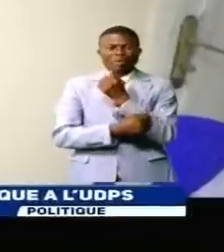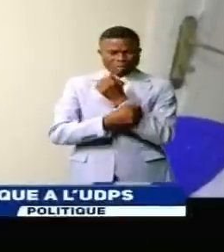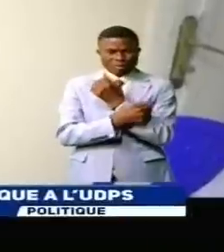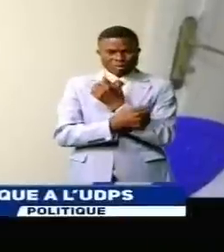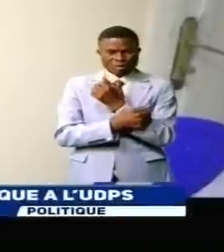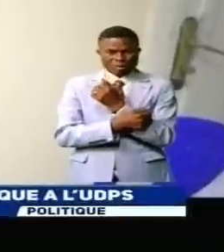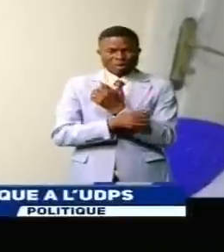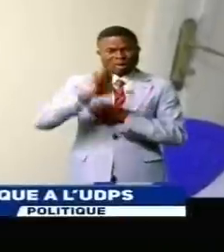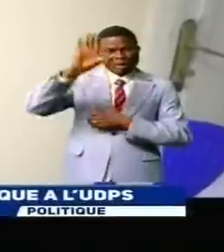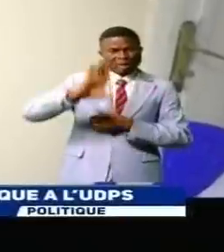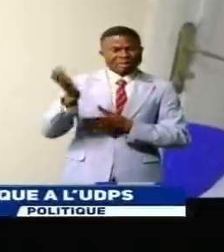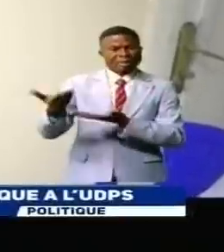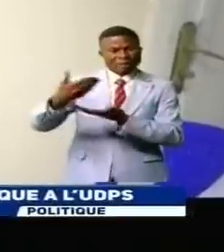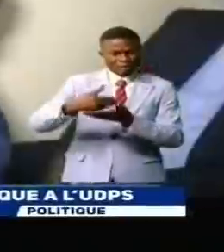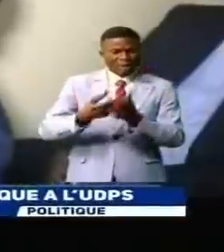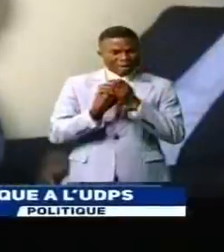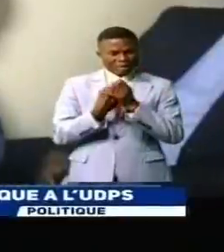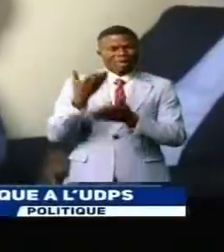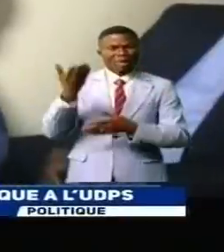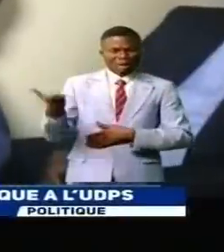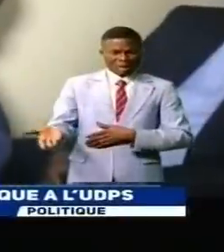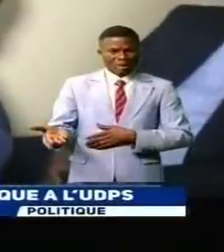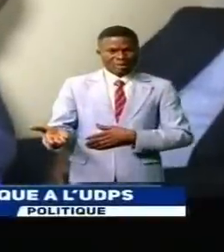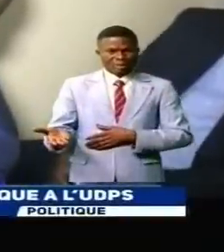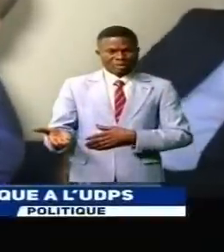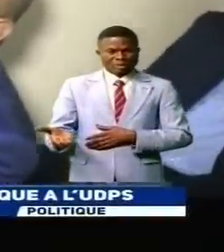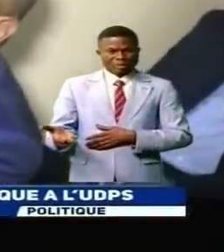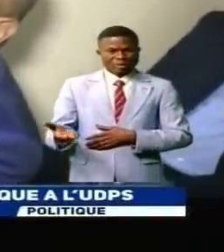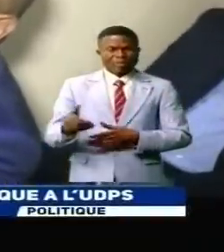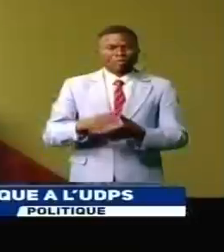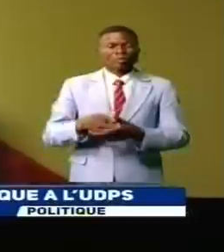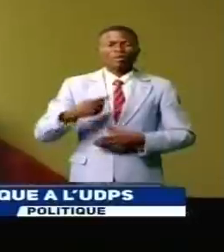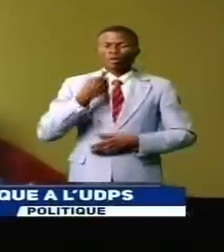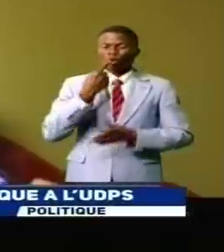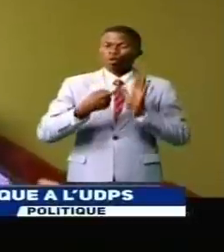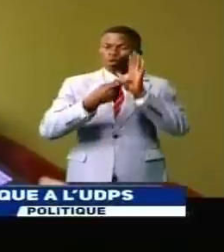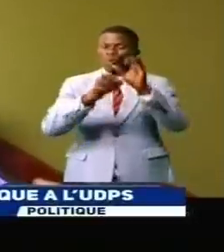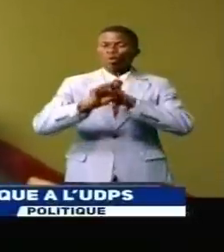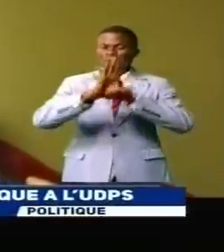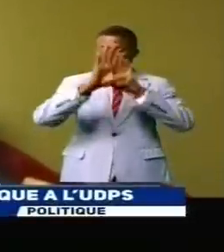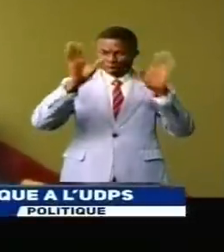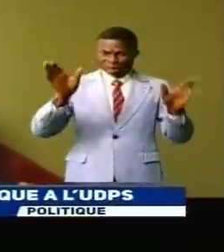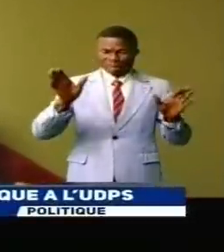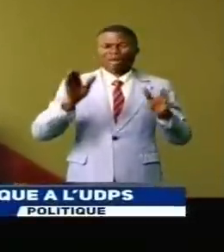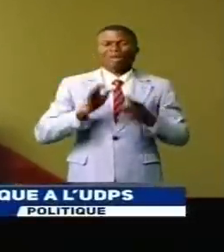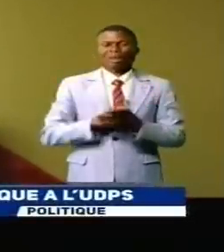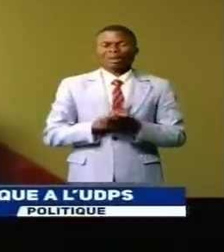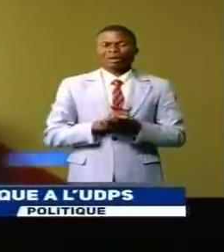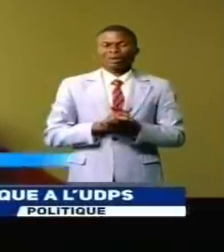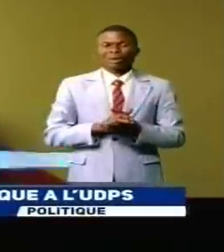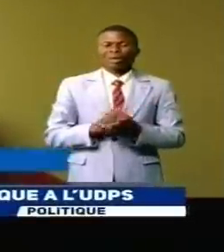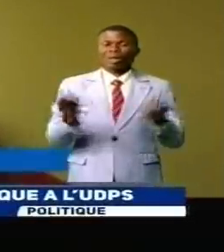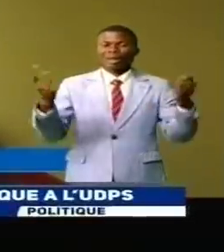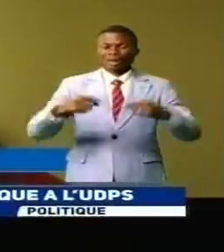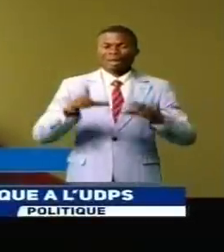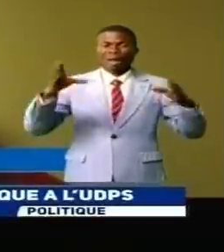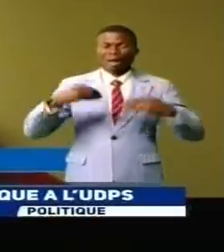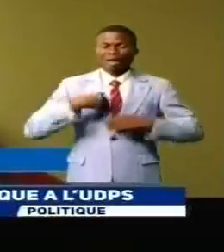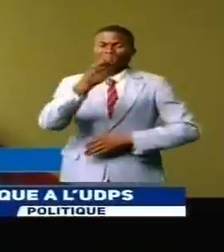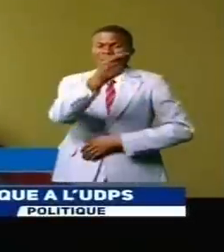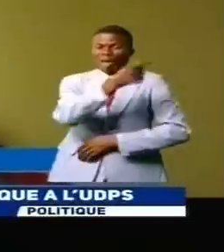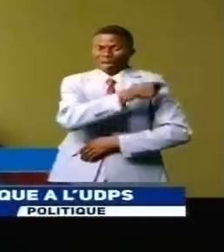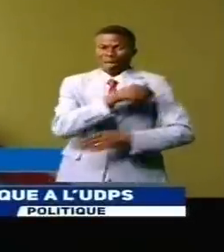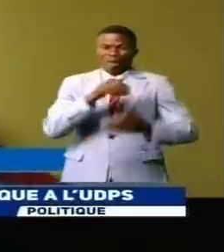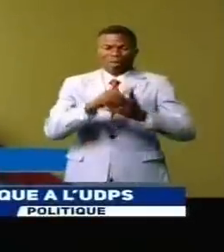la 5e vague est déjà à nos portes. Les études ont clairement démontré que lorsqu'on est vacciné